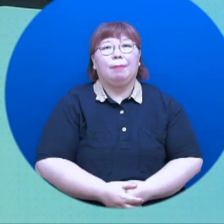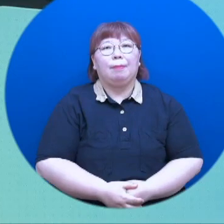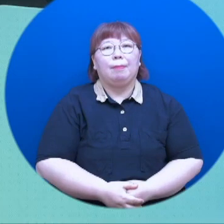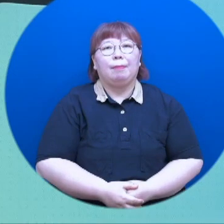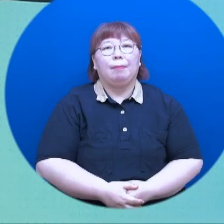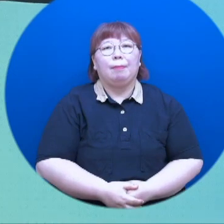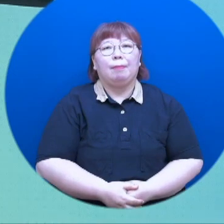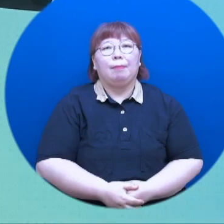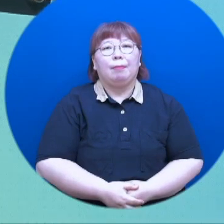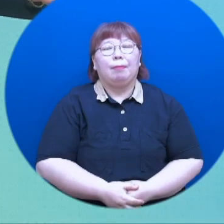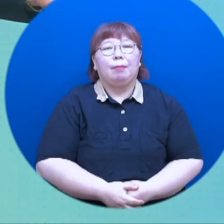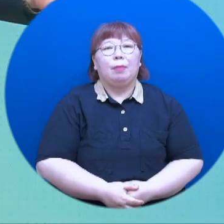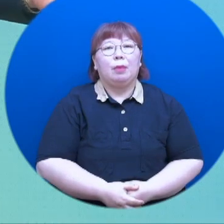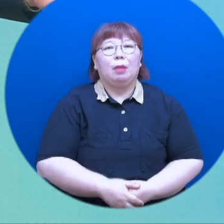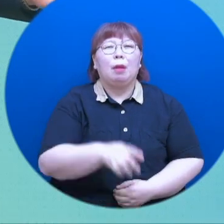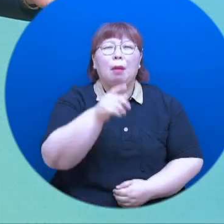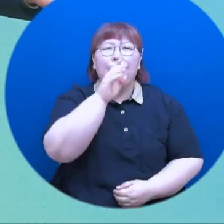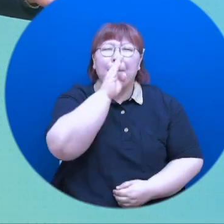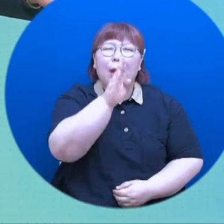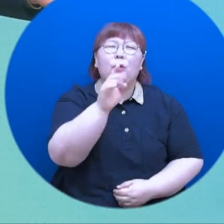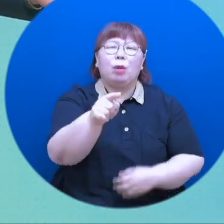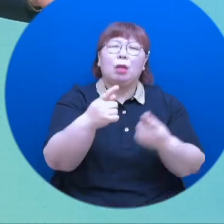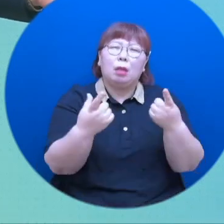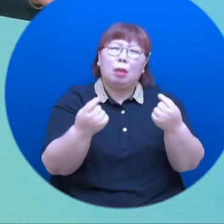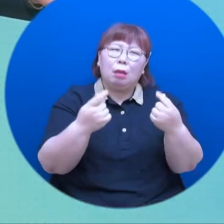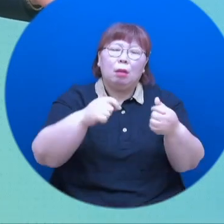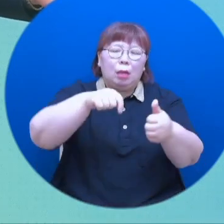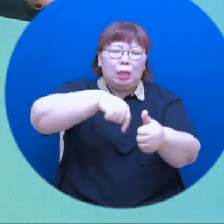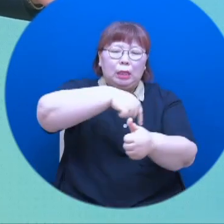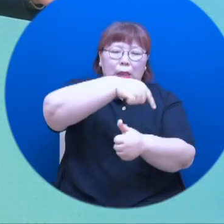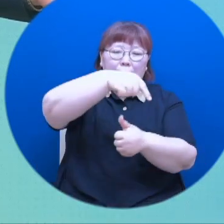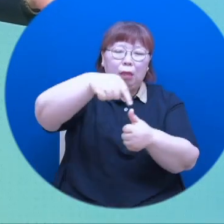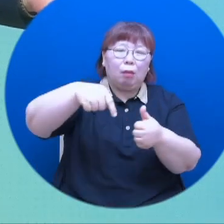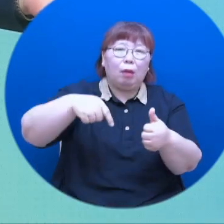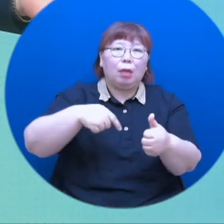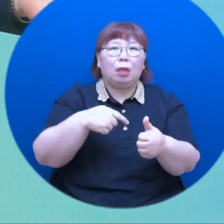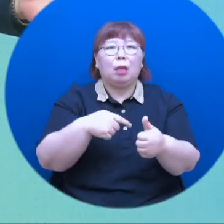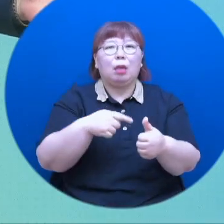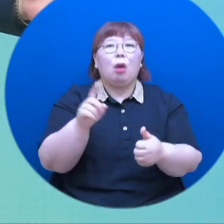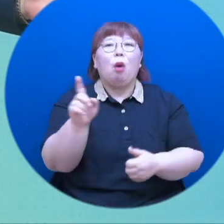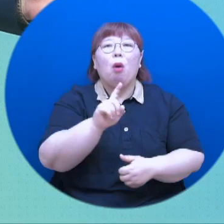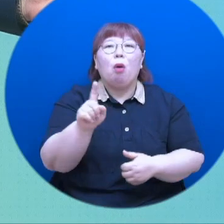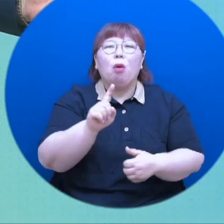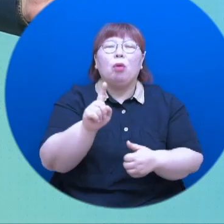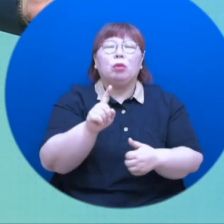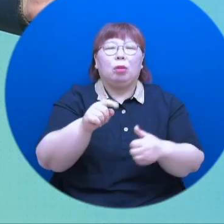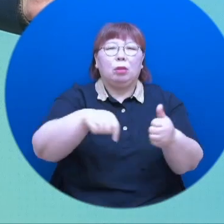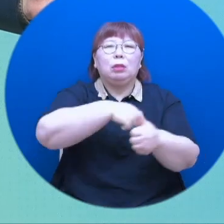말씀합니다. 바로 이런 유다인들의 상황이 어떤 형편에